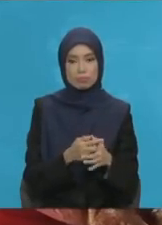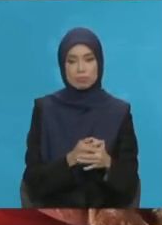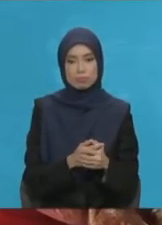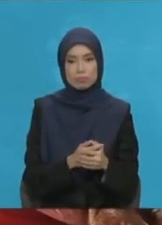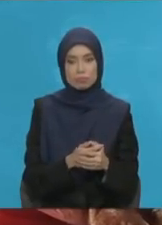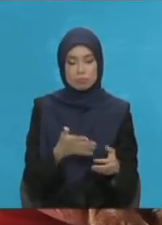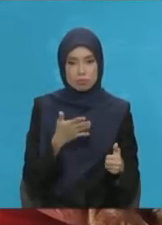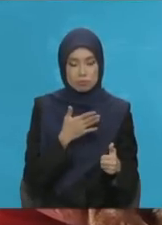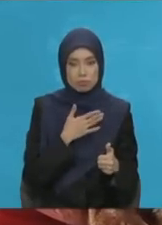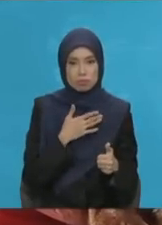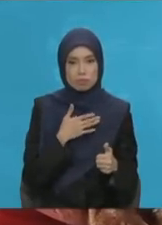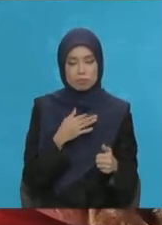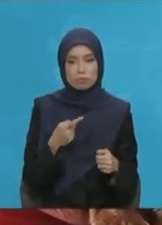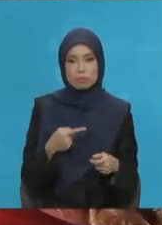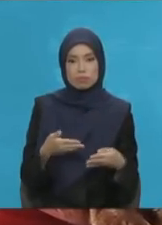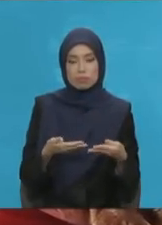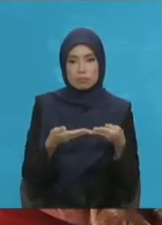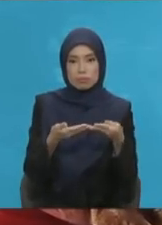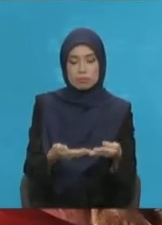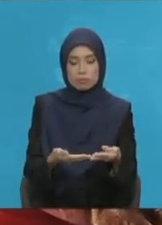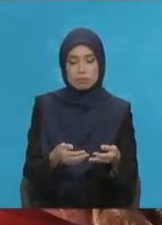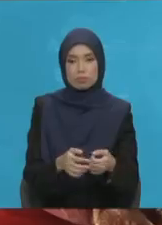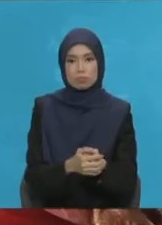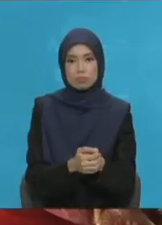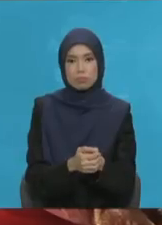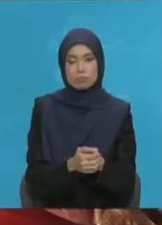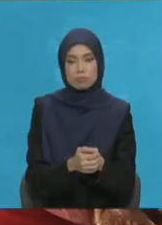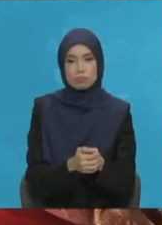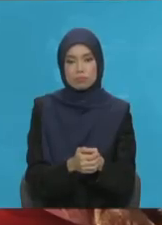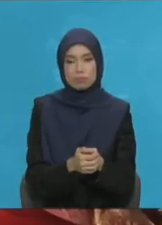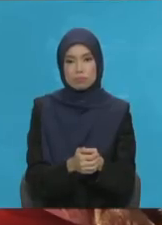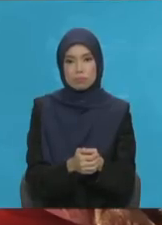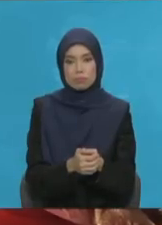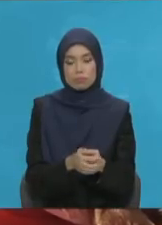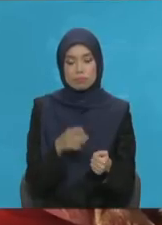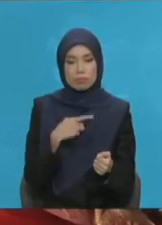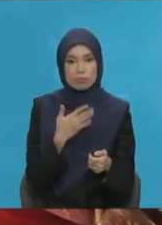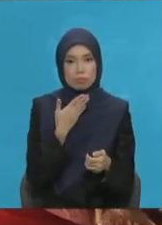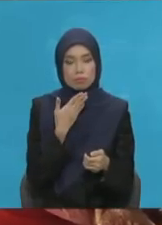menyembahkan banyak-banyak minum kasih atas keikhlasan